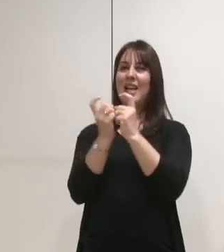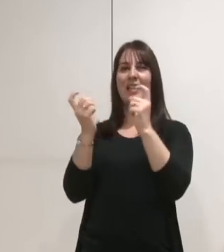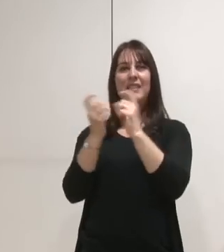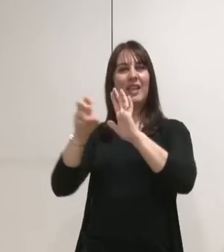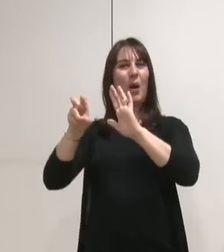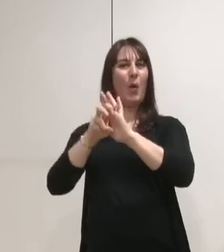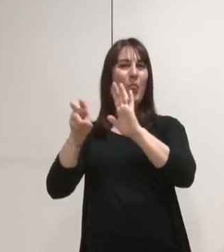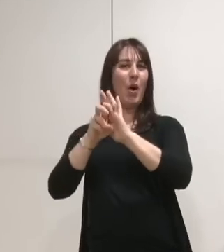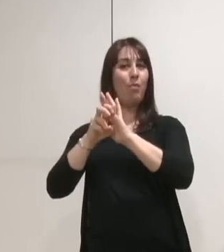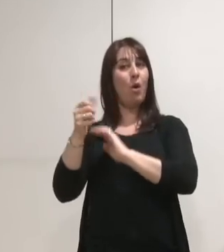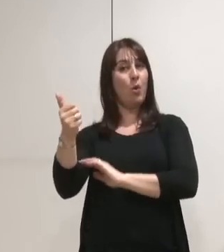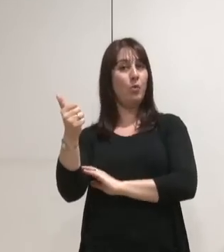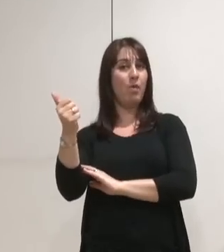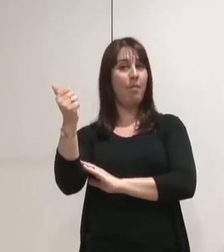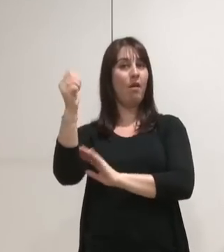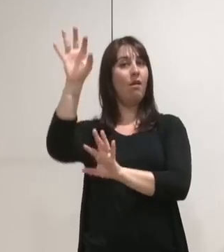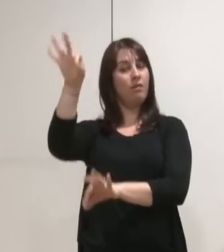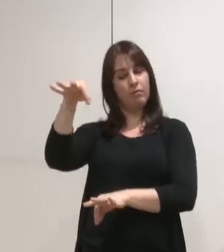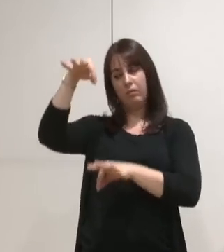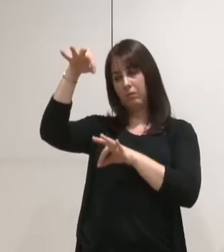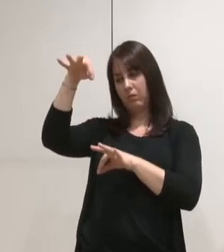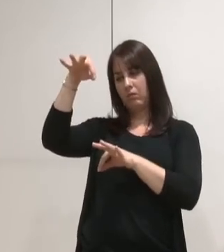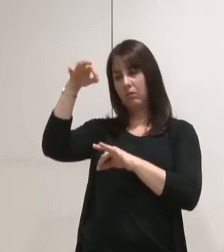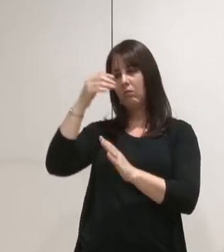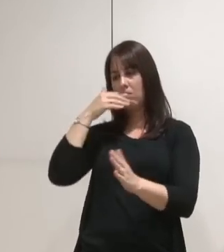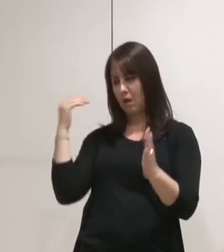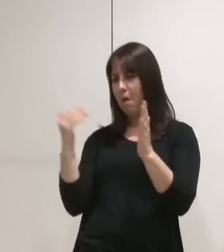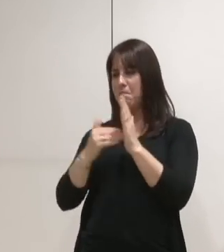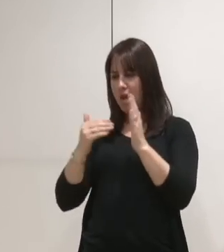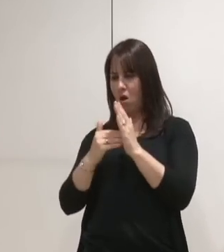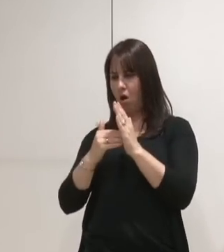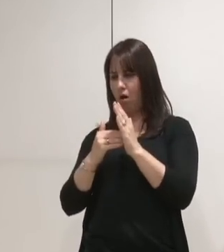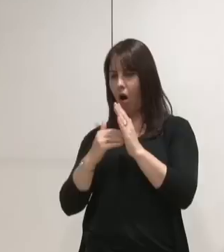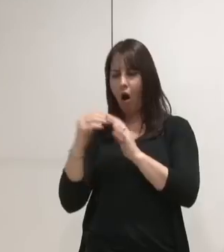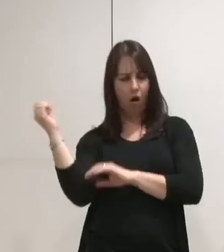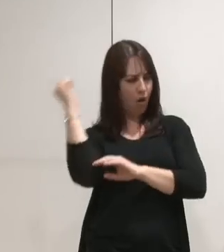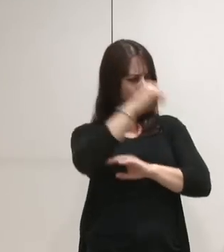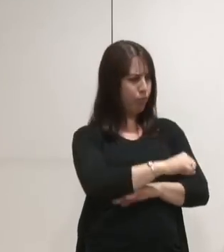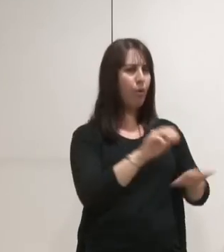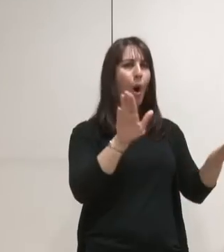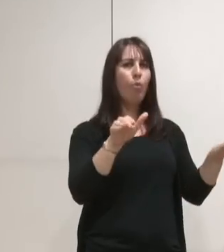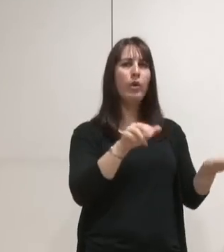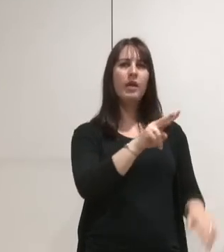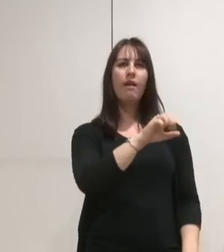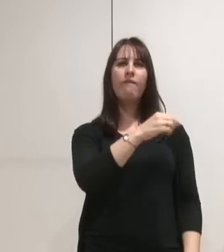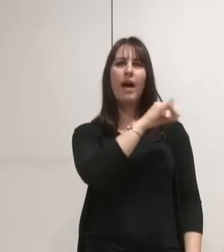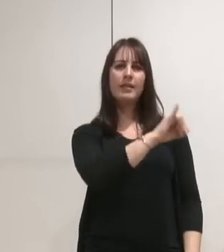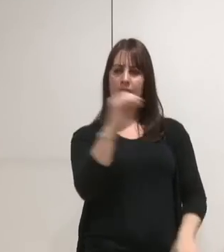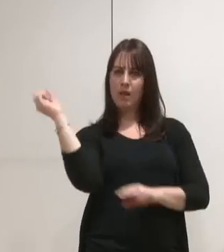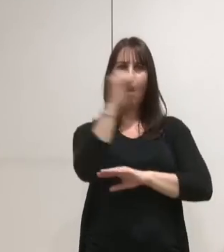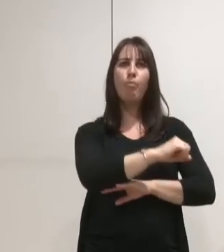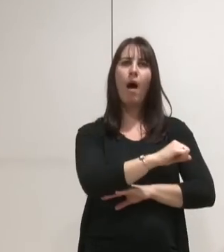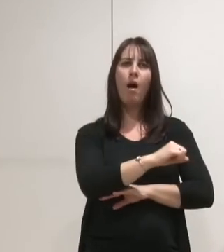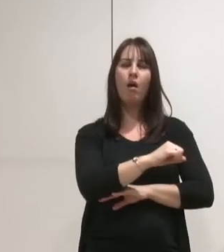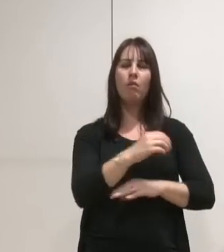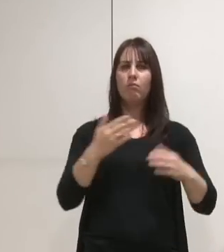Grenoble et jugé meilleure que celle proposée par Big Vinc voilà pourquoi